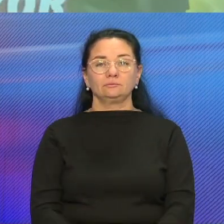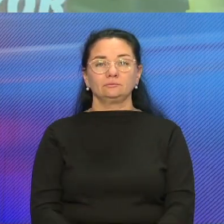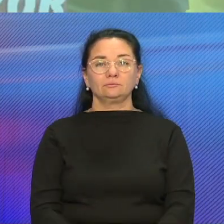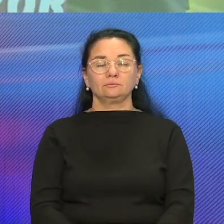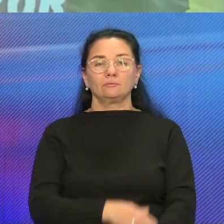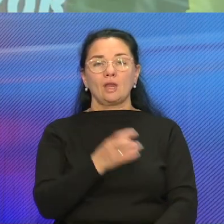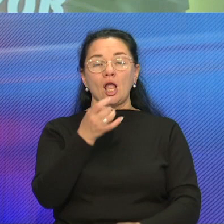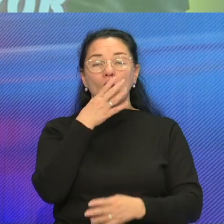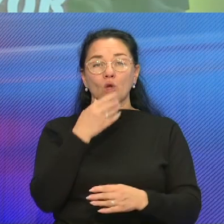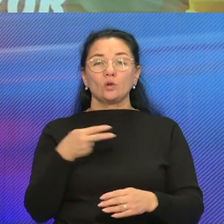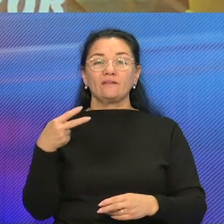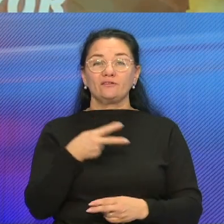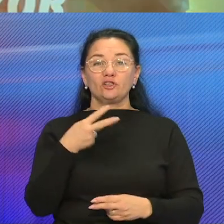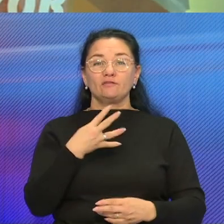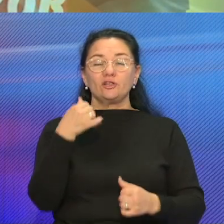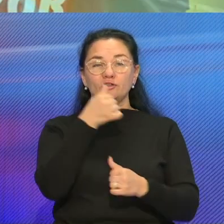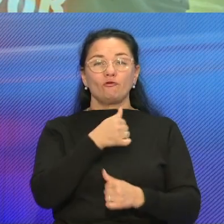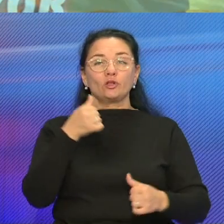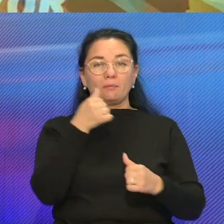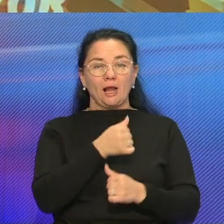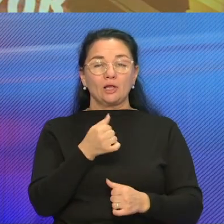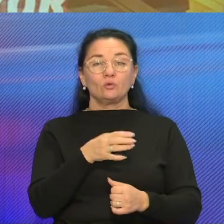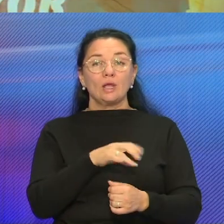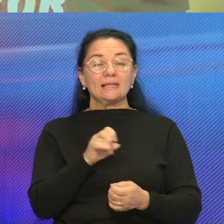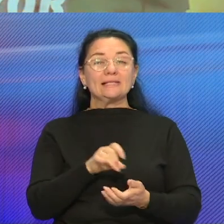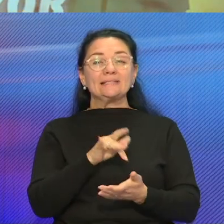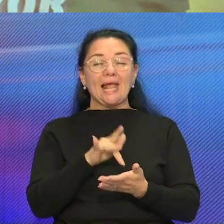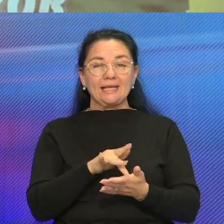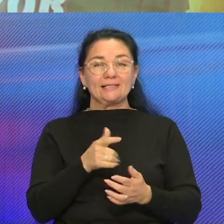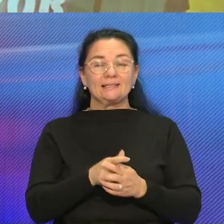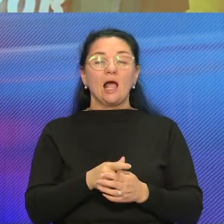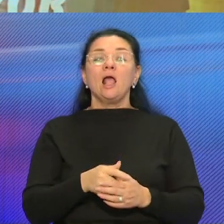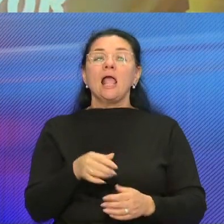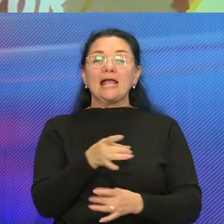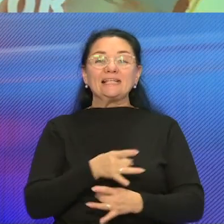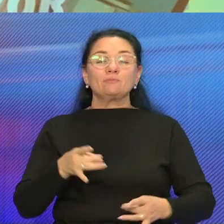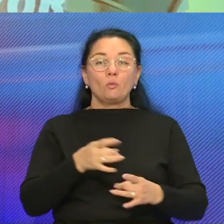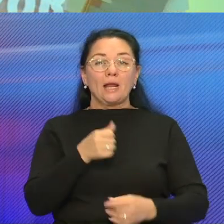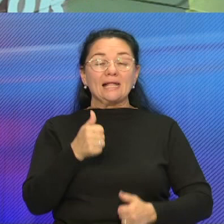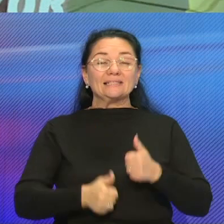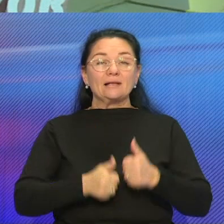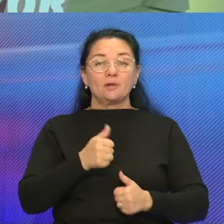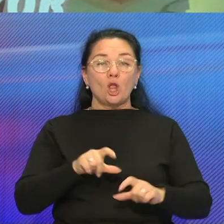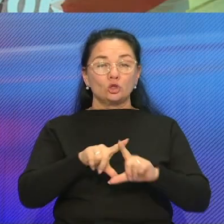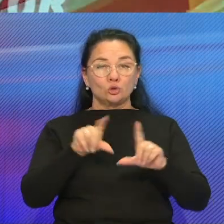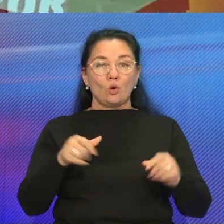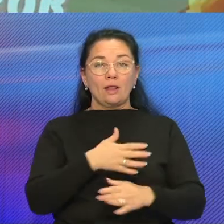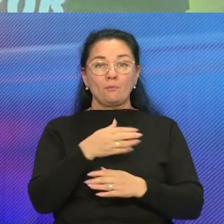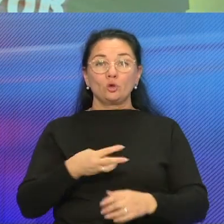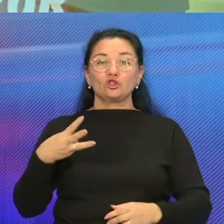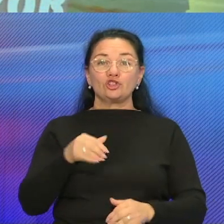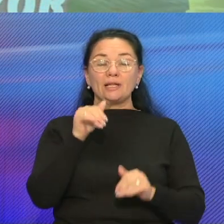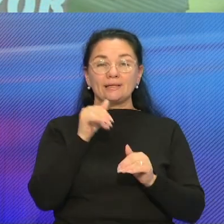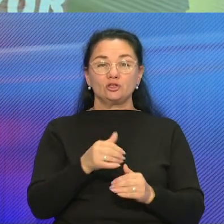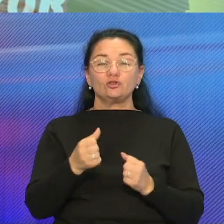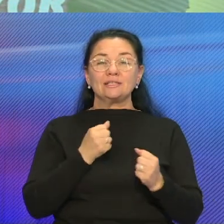Гродно в 2024-м годі стал столицей республіканской спартакеяды школьників. Більше за 3000 спортсменів